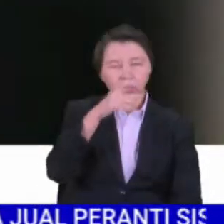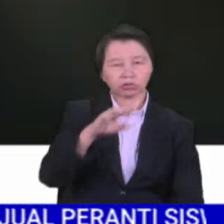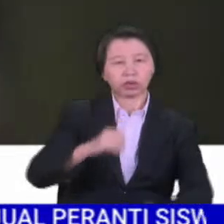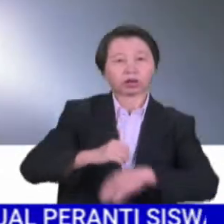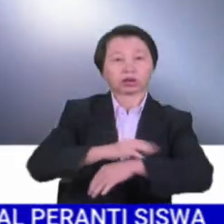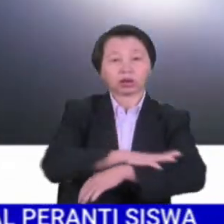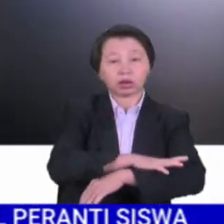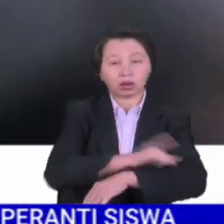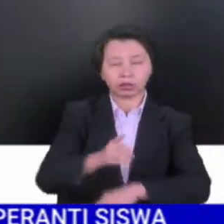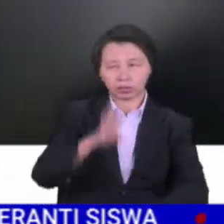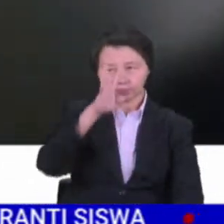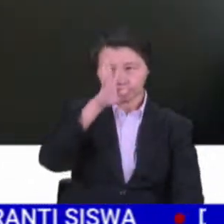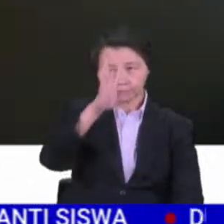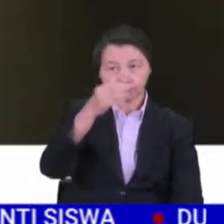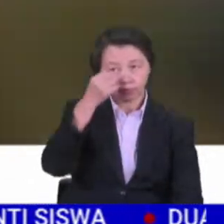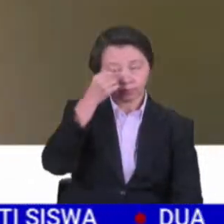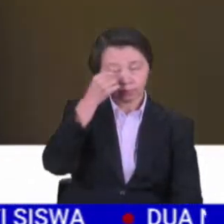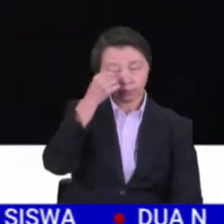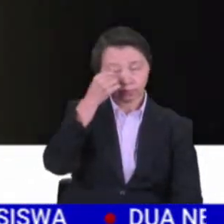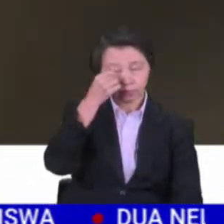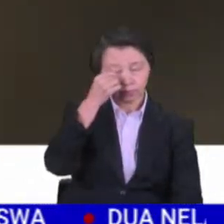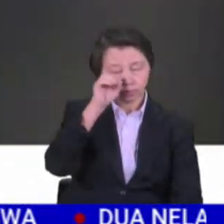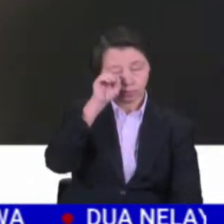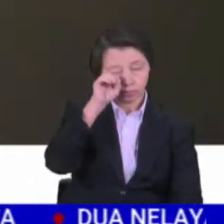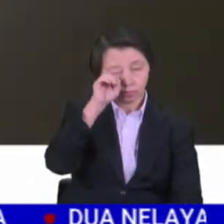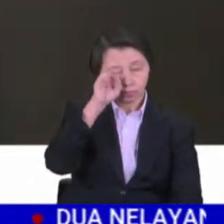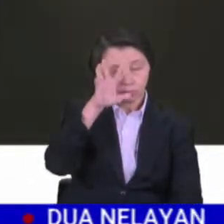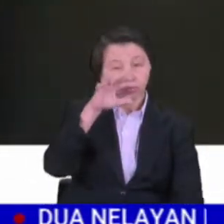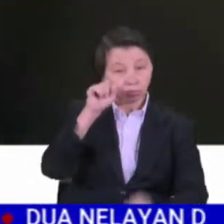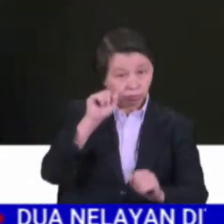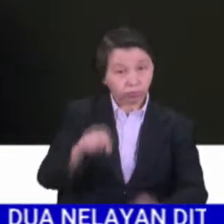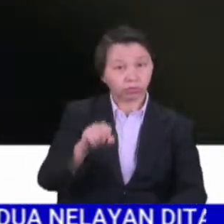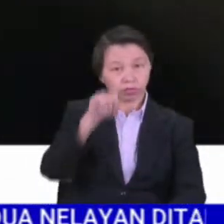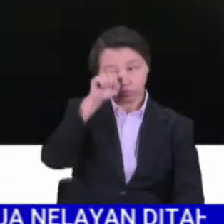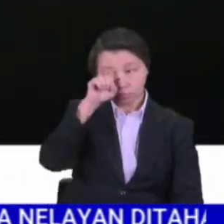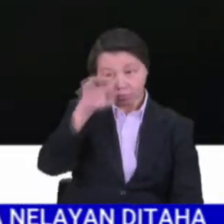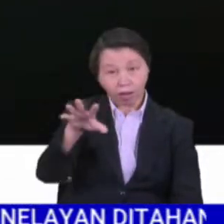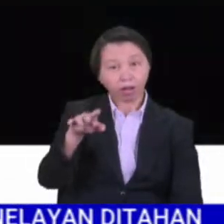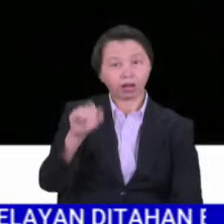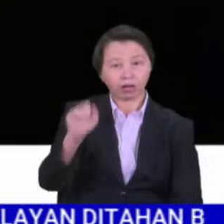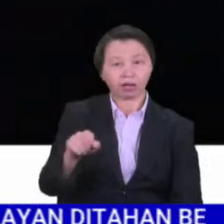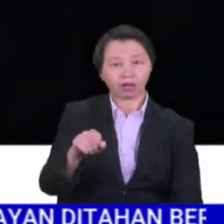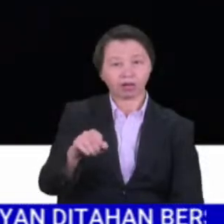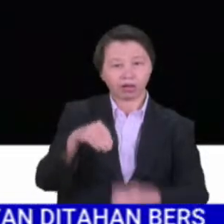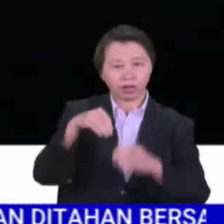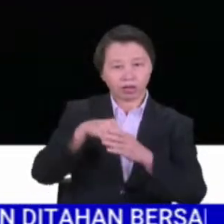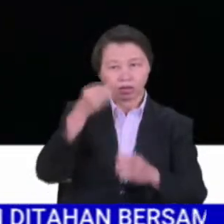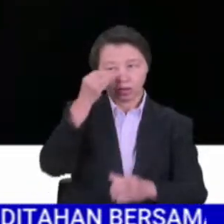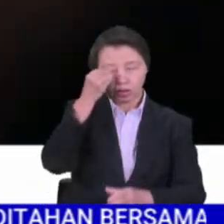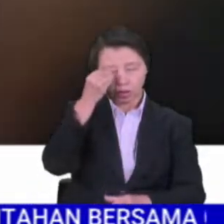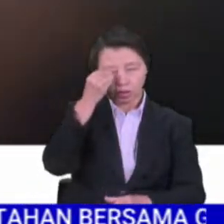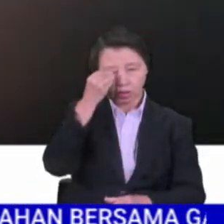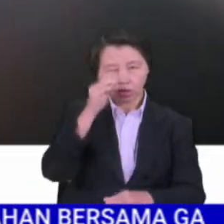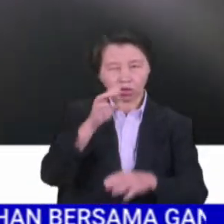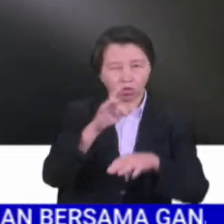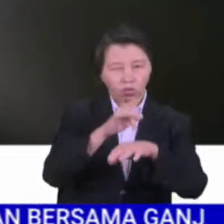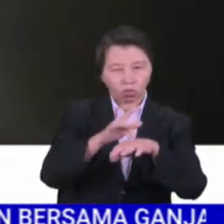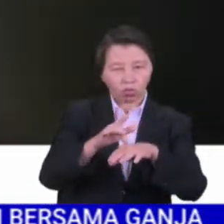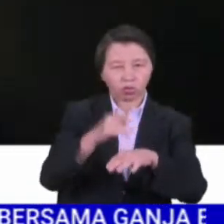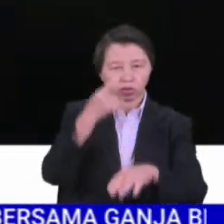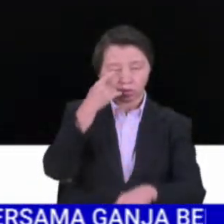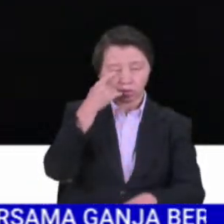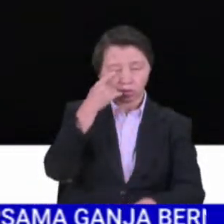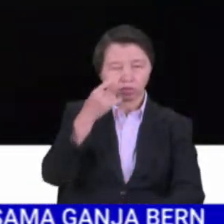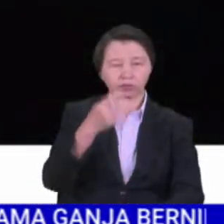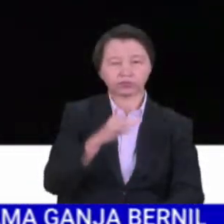kanser. Dia mencipta mata prostetik yang berfungsi sebagai lampu suluh dan dimasukkan ke dalam soket kosong mata